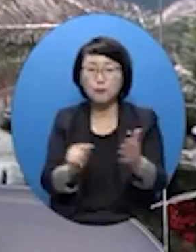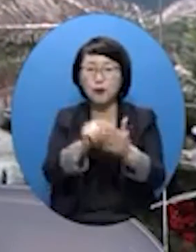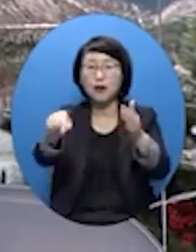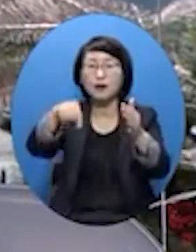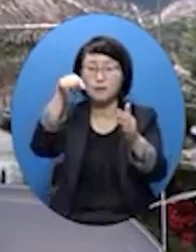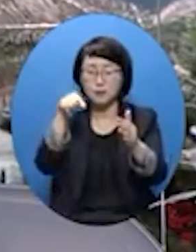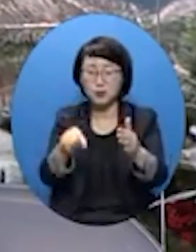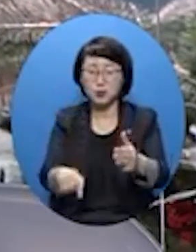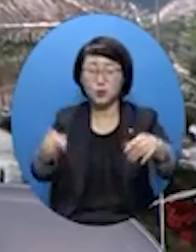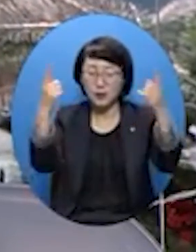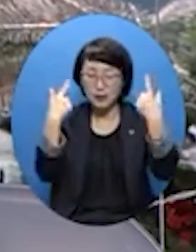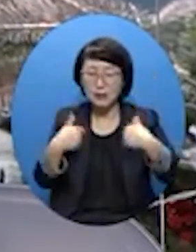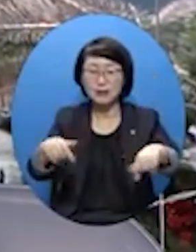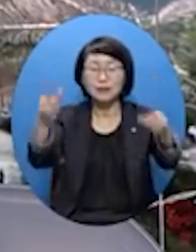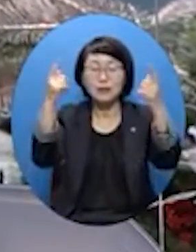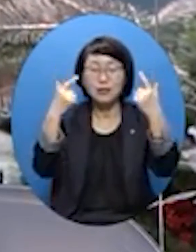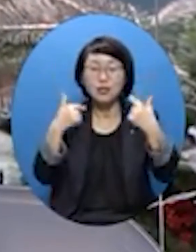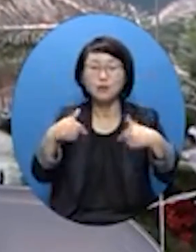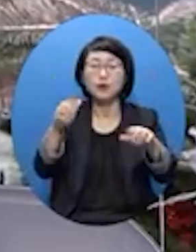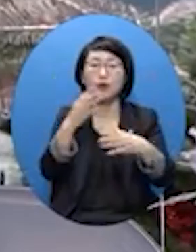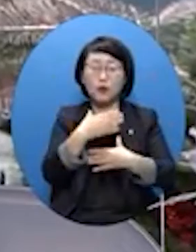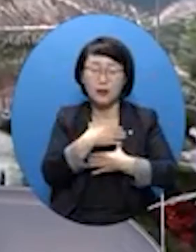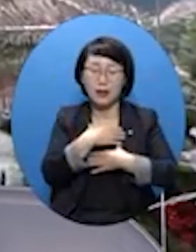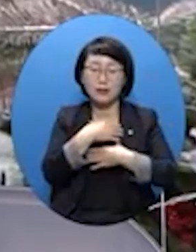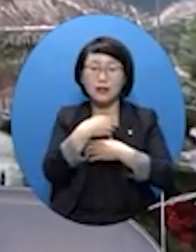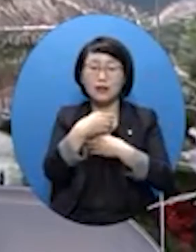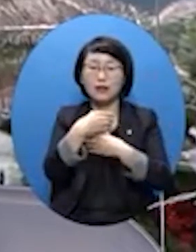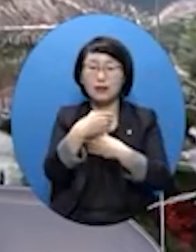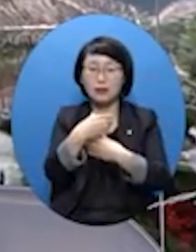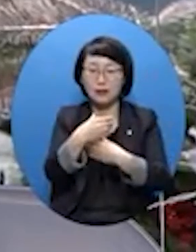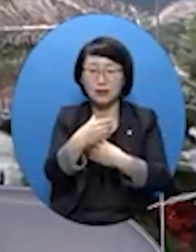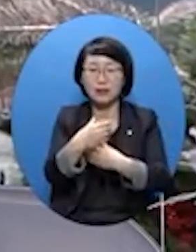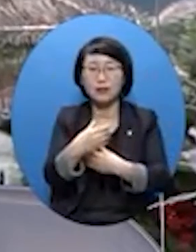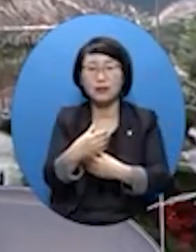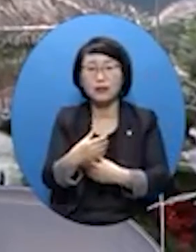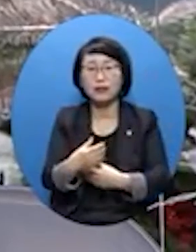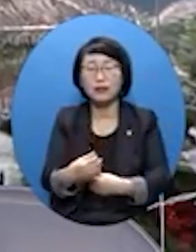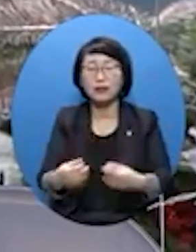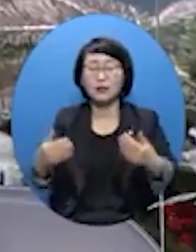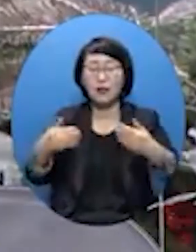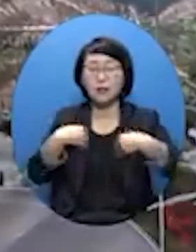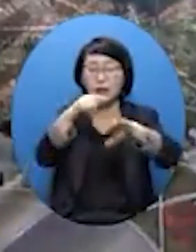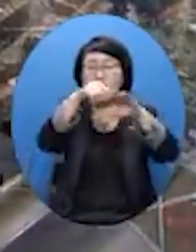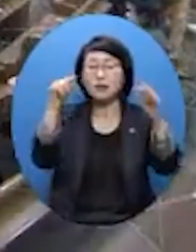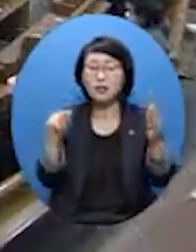나의 마음속이 늘 평안해.